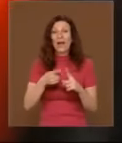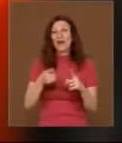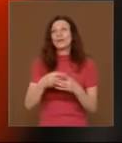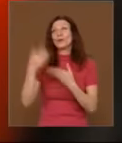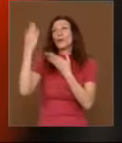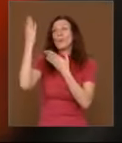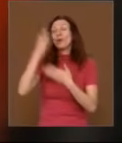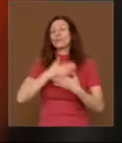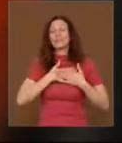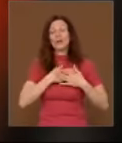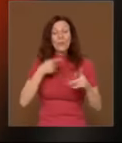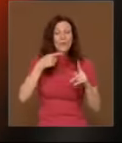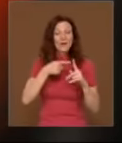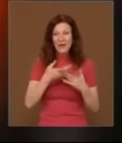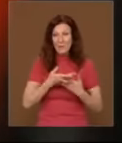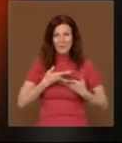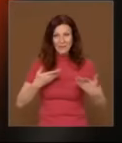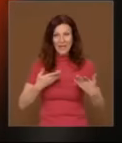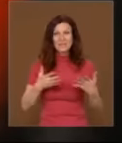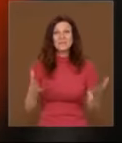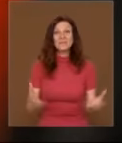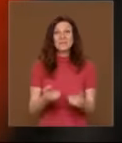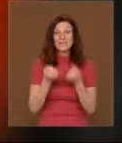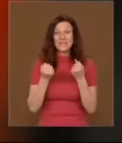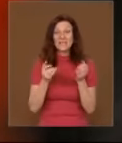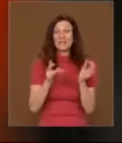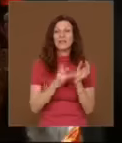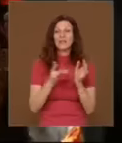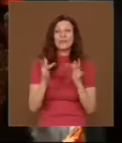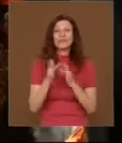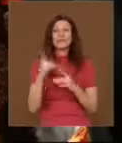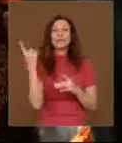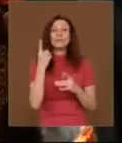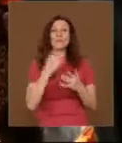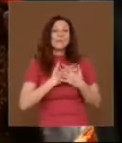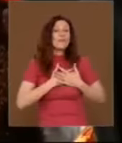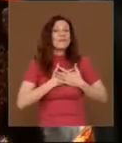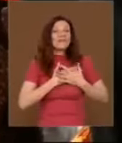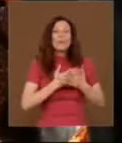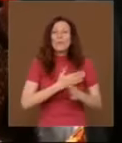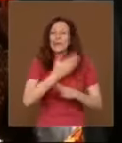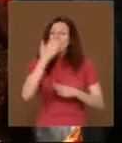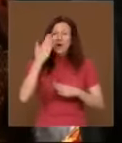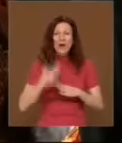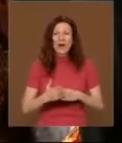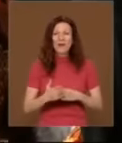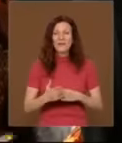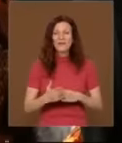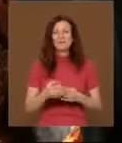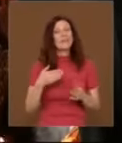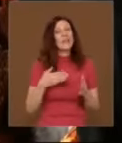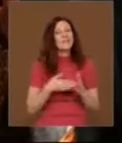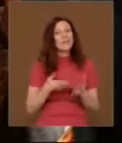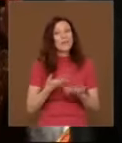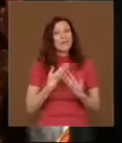човеците. Спасителят Господ Иисус Христос пръв ни възлюби и ни възлюби до край. А затова и